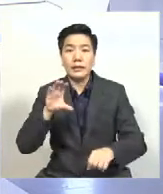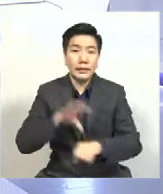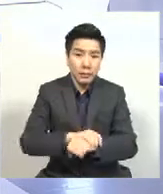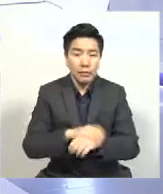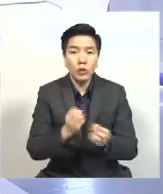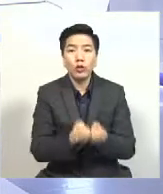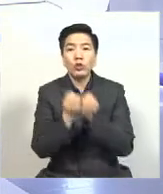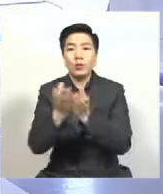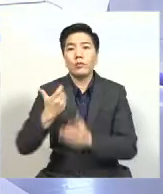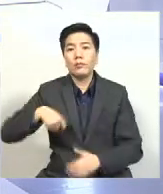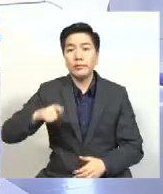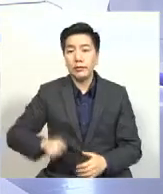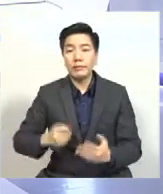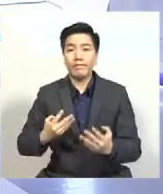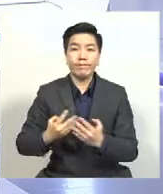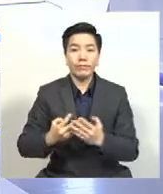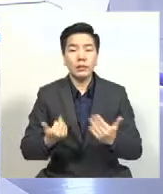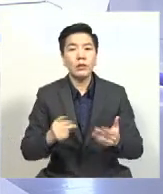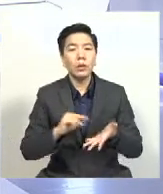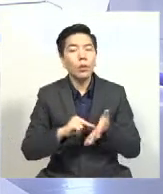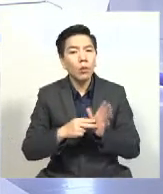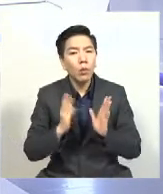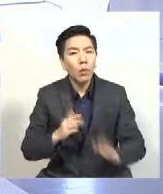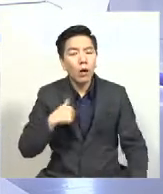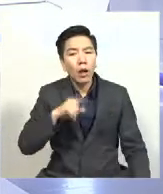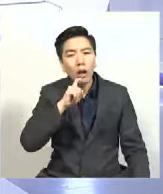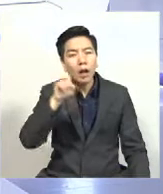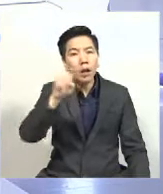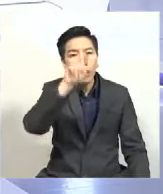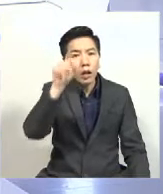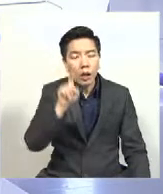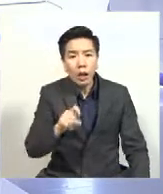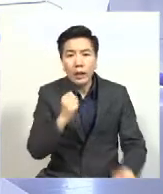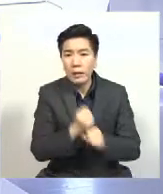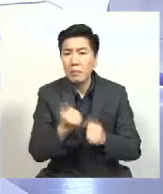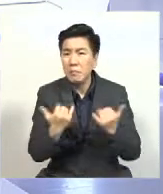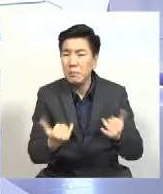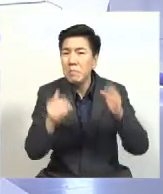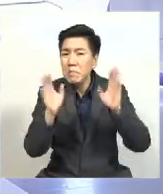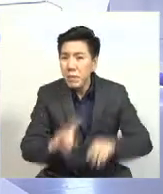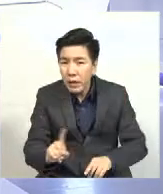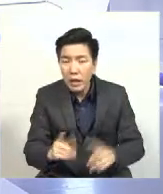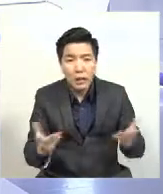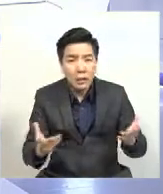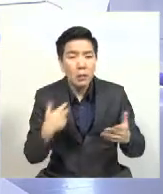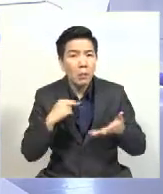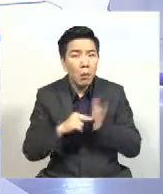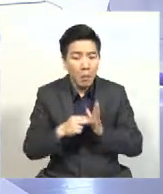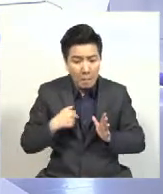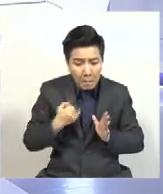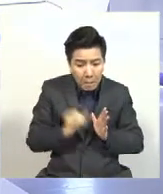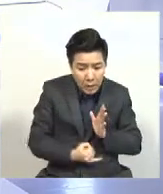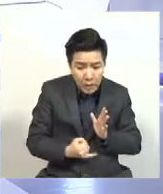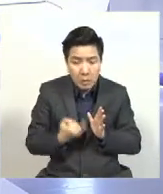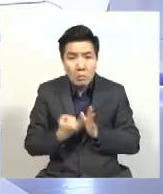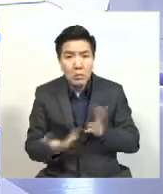และส่งตัวไปดำเนินคดีทำให้หลายคนตั้งคำถามขึ้นมาค่ะว่าการกระทำแบบไหนที่จะเป็นการกระทำที่มีความผิด